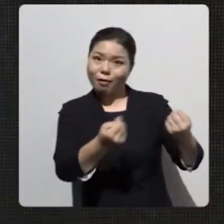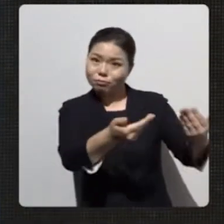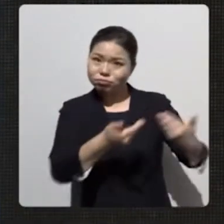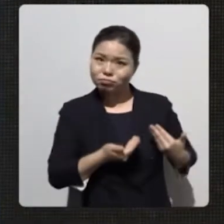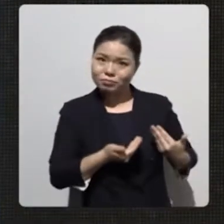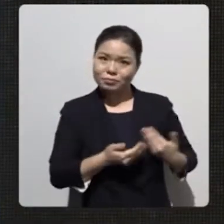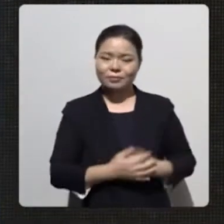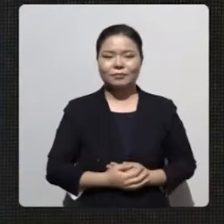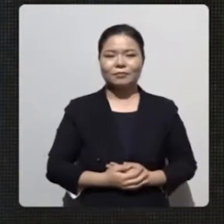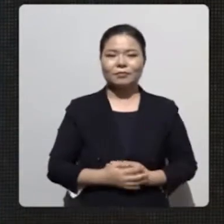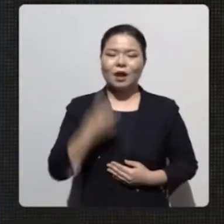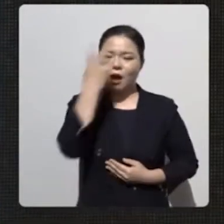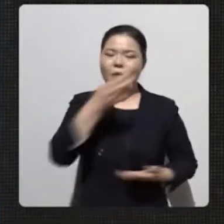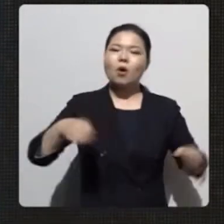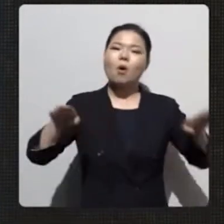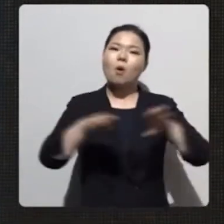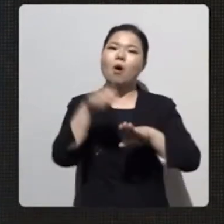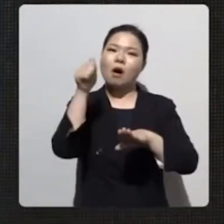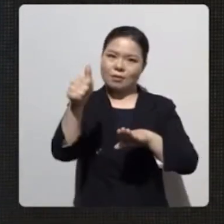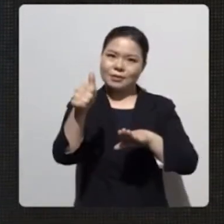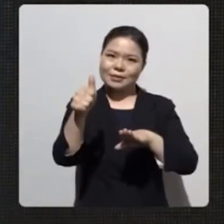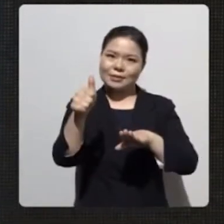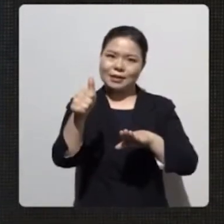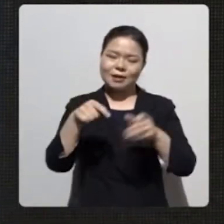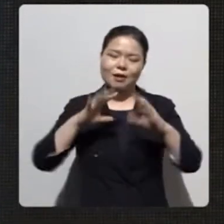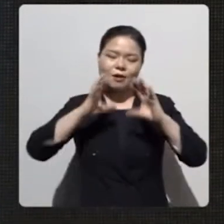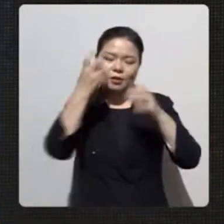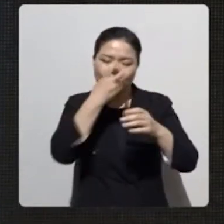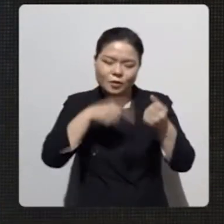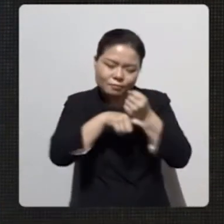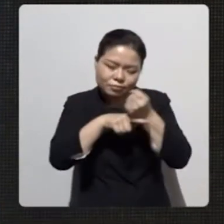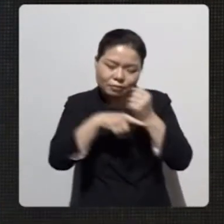감사원장 청문회 당시 여당 의원들도 그러셨죠.